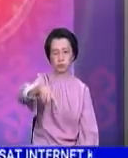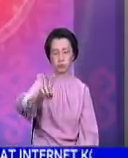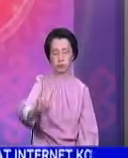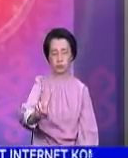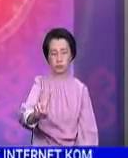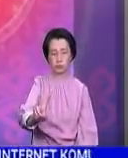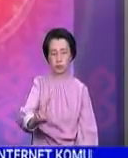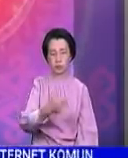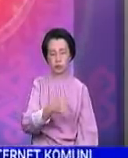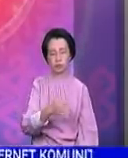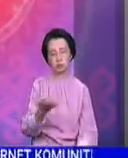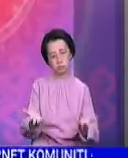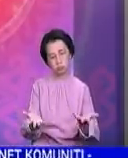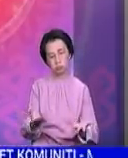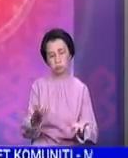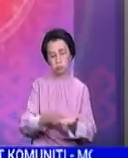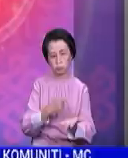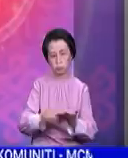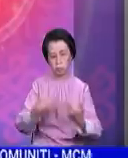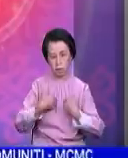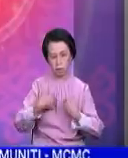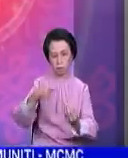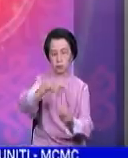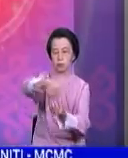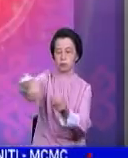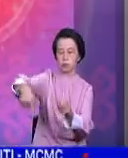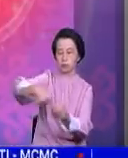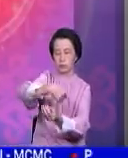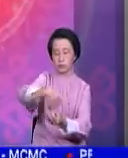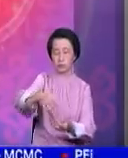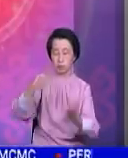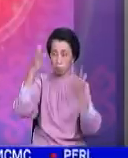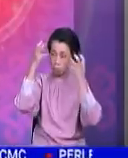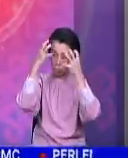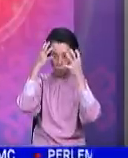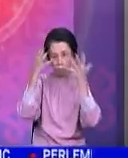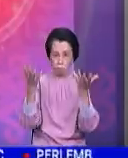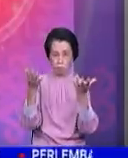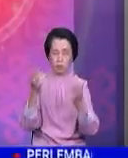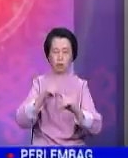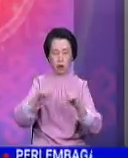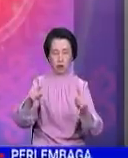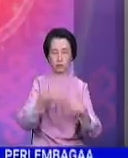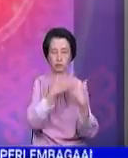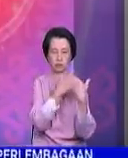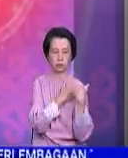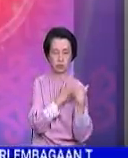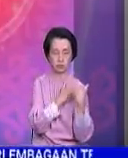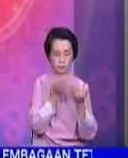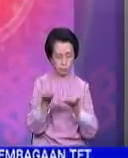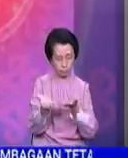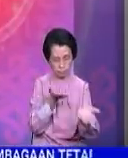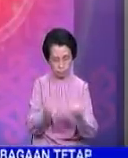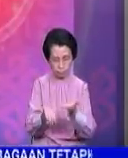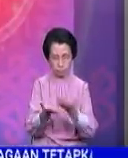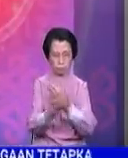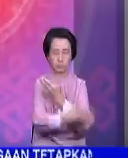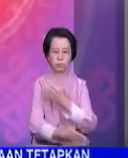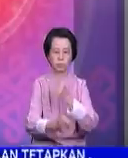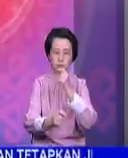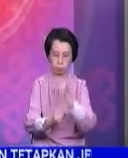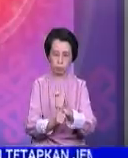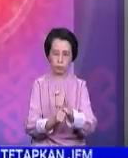PPV. Meskipun kadangkala terdapat situasi yang memeningkan kepala, namun tanggungjawab berkhidmat kepada negara